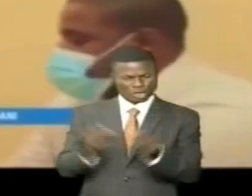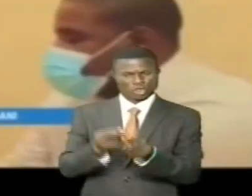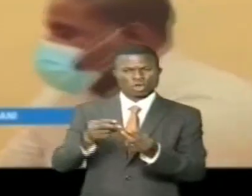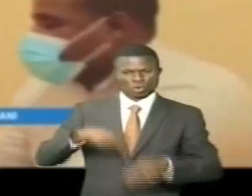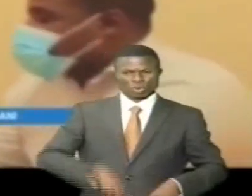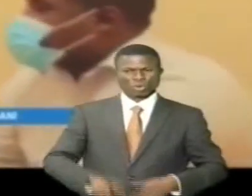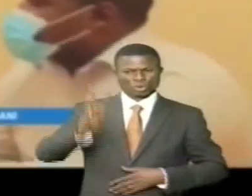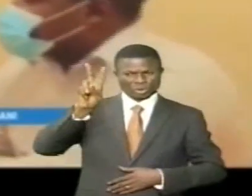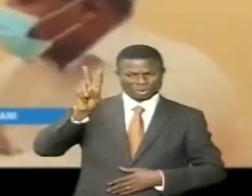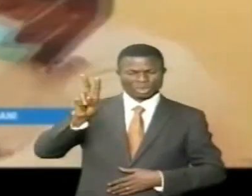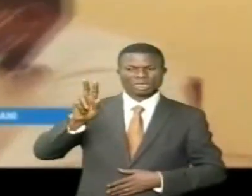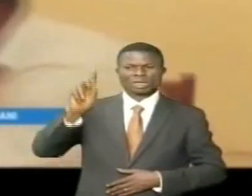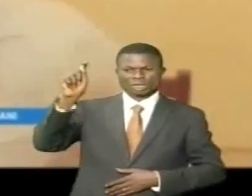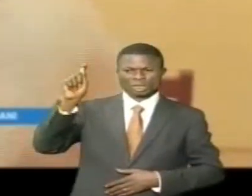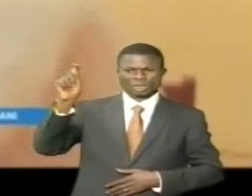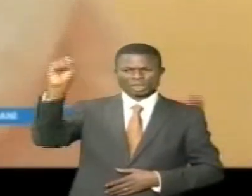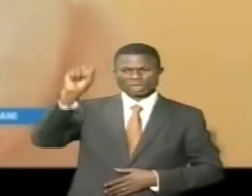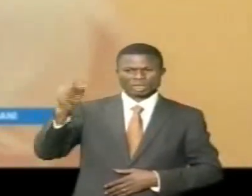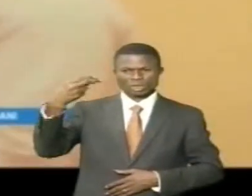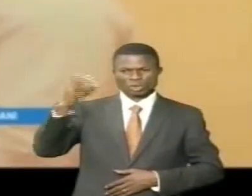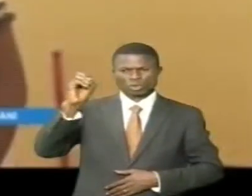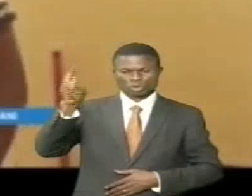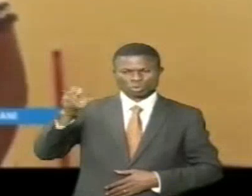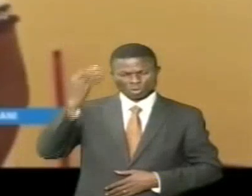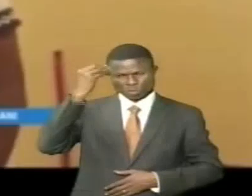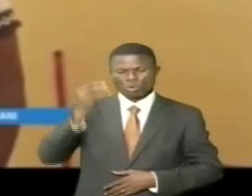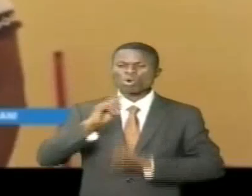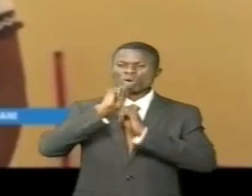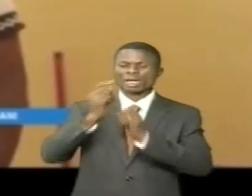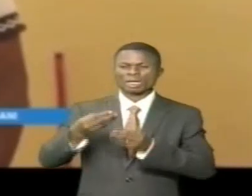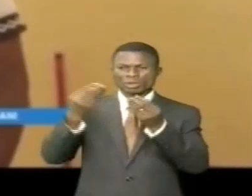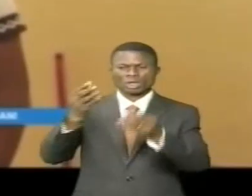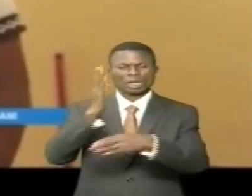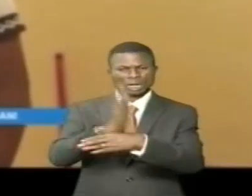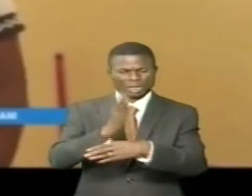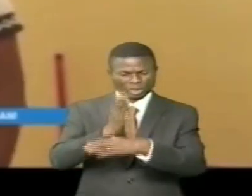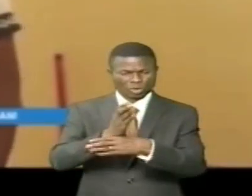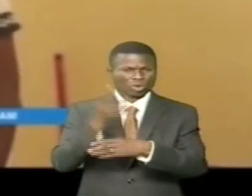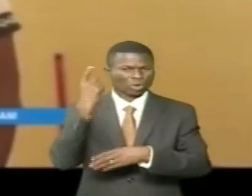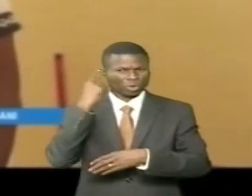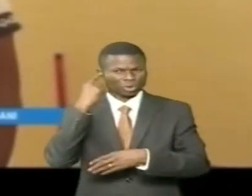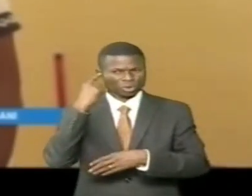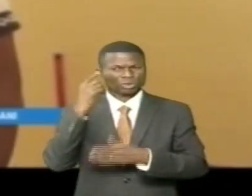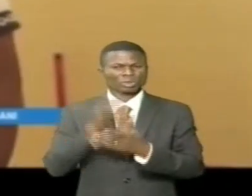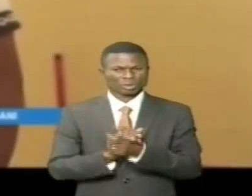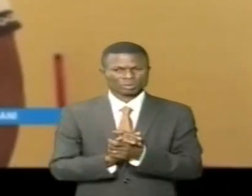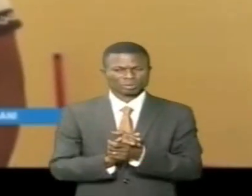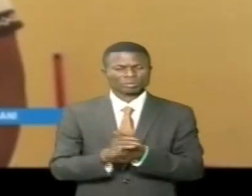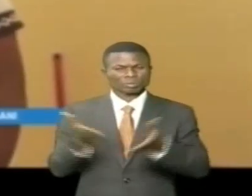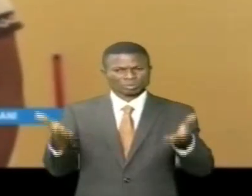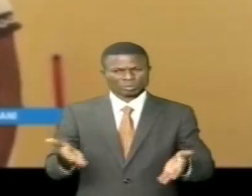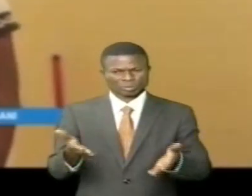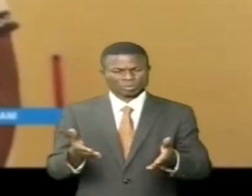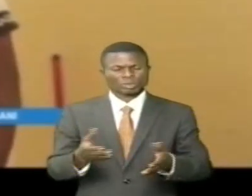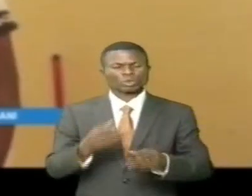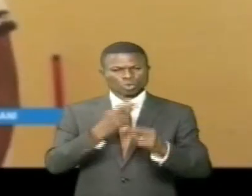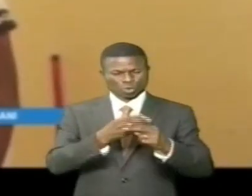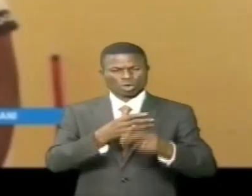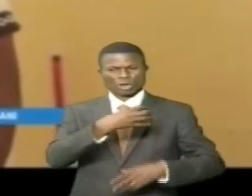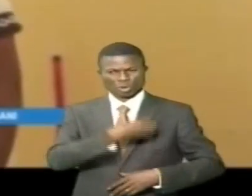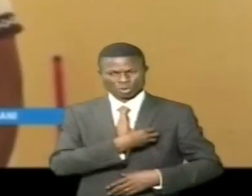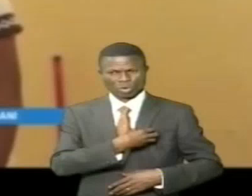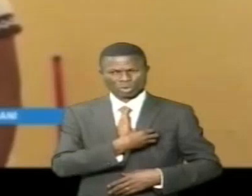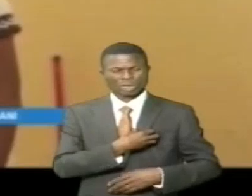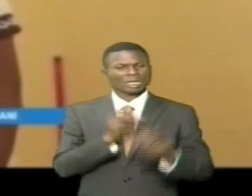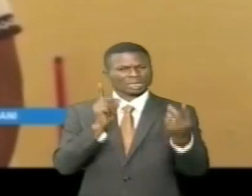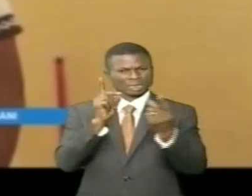Tshisekedi Tshopo pour l'assistance. Et nous pensons que les étudiants vont agréer ces présents de tout cœur, parce que ça rencontre